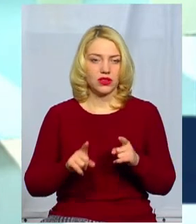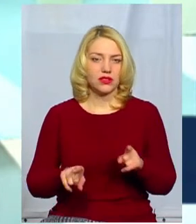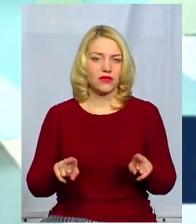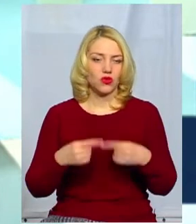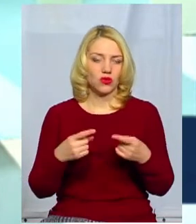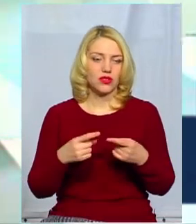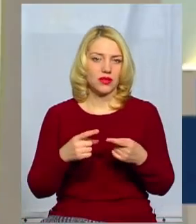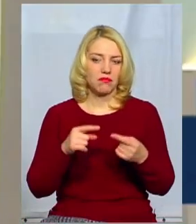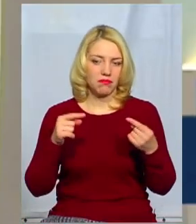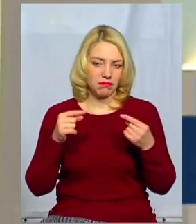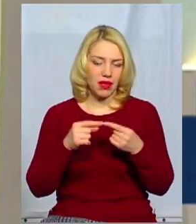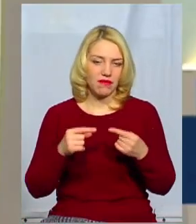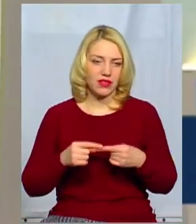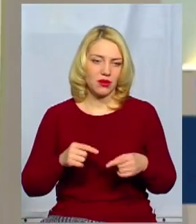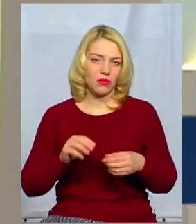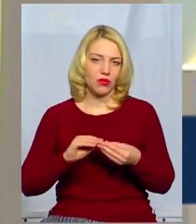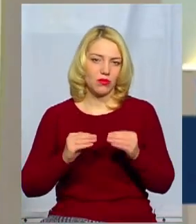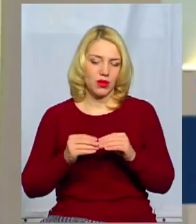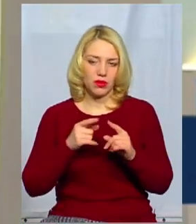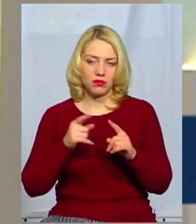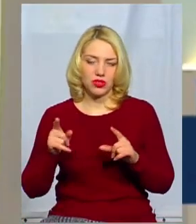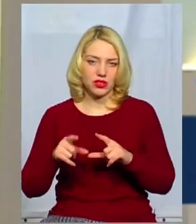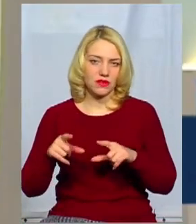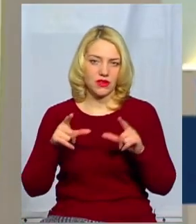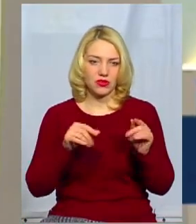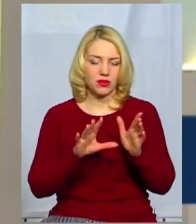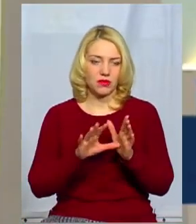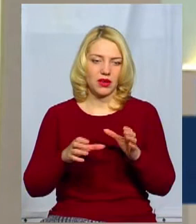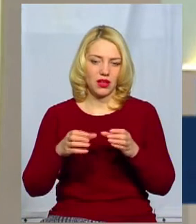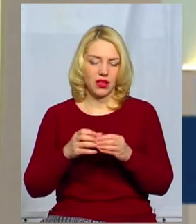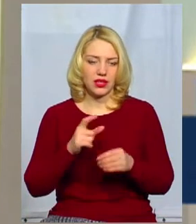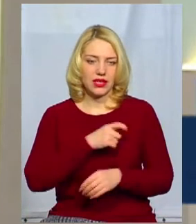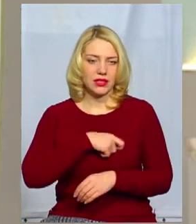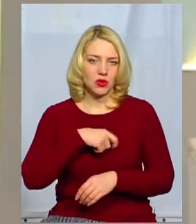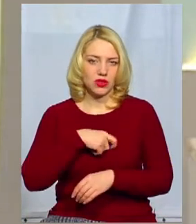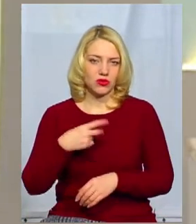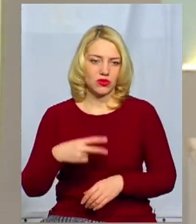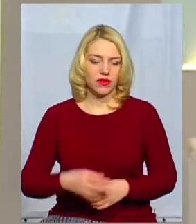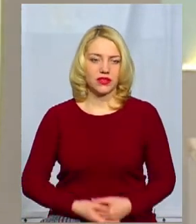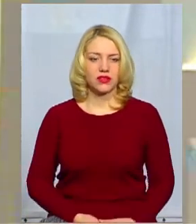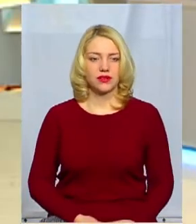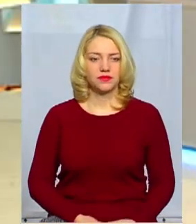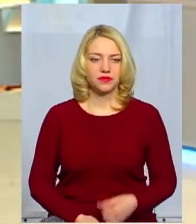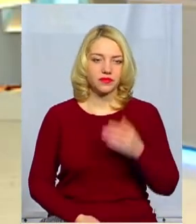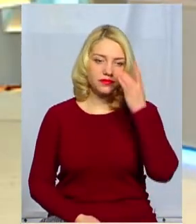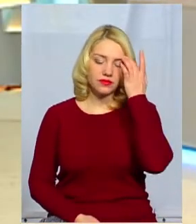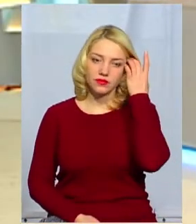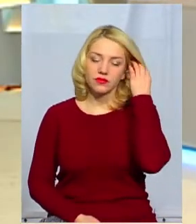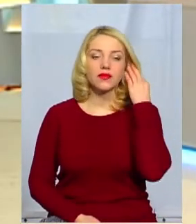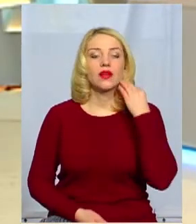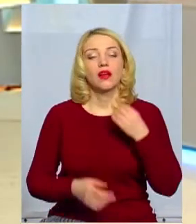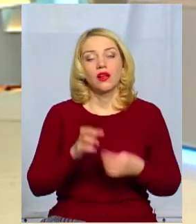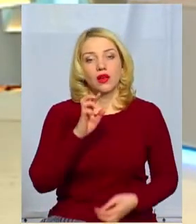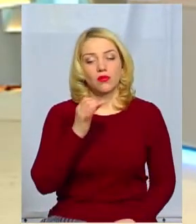створюються певні проблеми під час виїзду бригади з депутатської 20. Пане Богдане, ви там часто